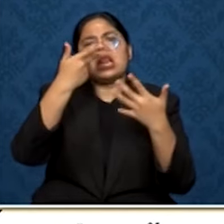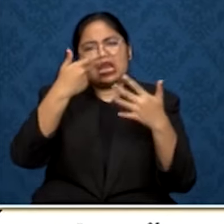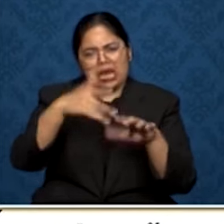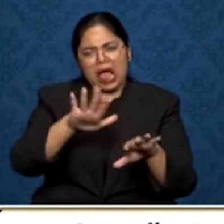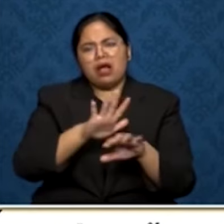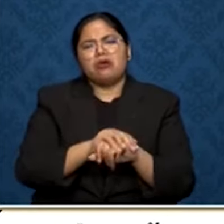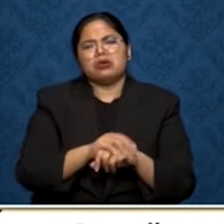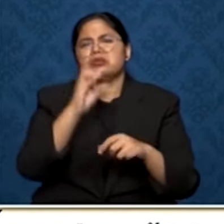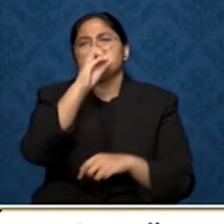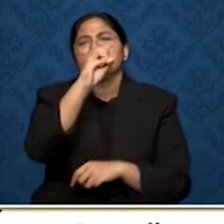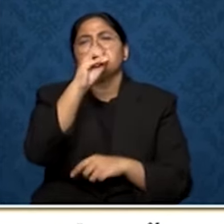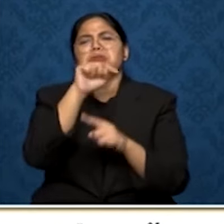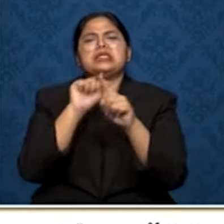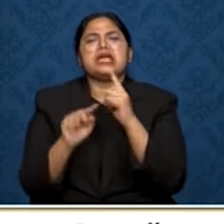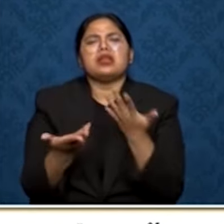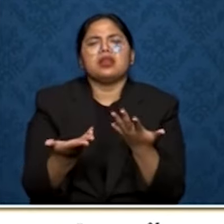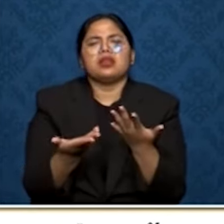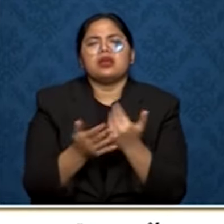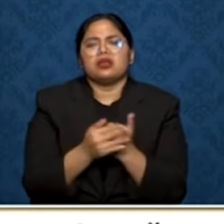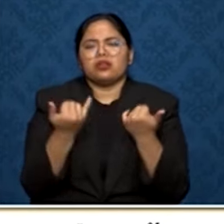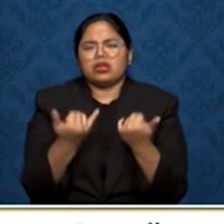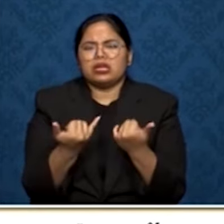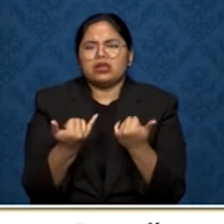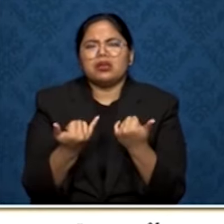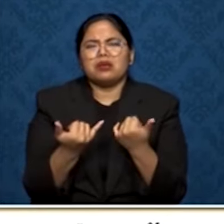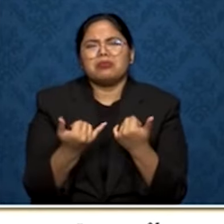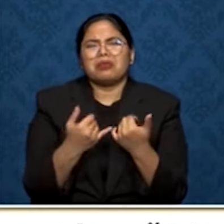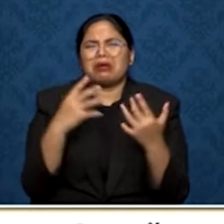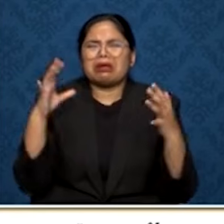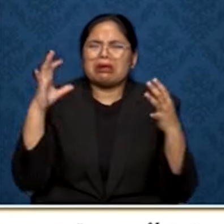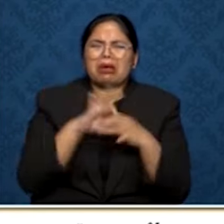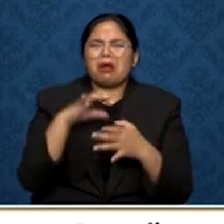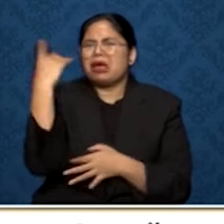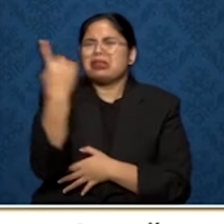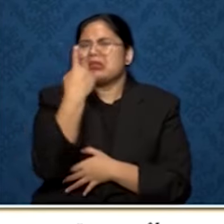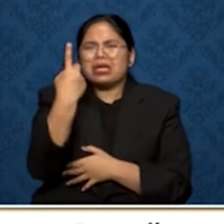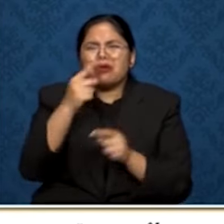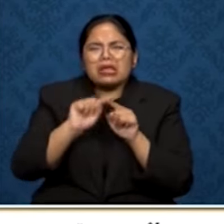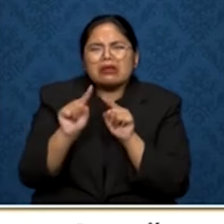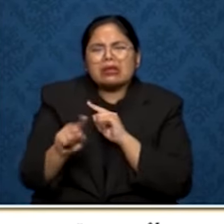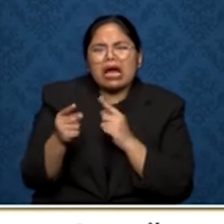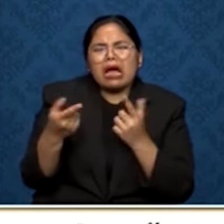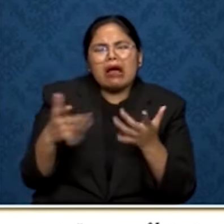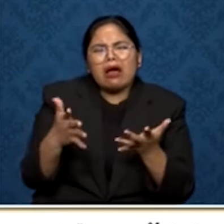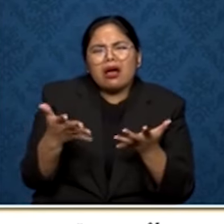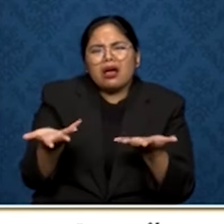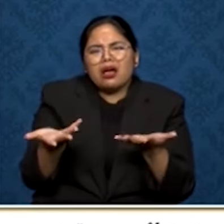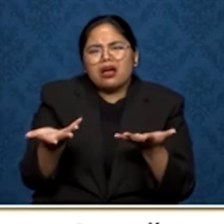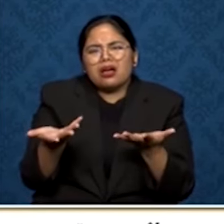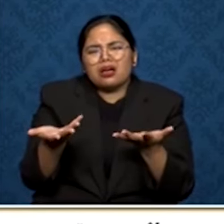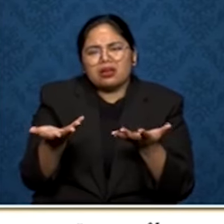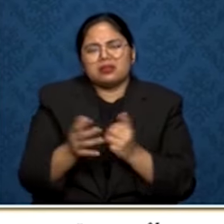การอบนมคมหุดโฟกัสไปหมดแล้ครักลายเปเรื่องการทองเที่ยวอะไรก็ไม่รู้ไปแล้วดันั้ผมมีข้อเสนอ